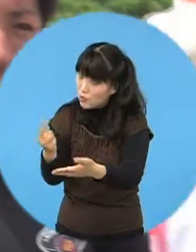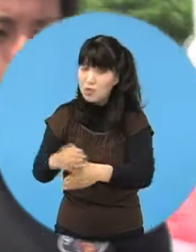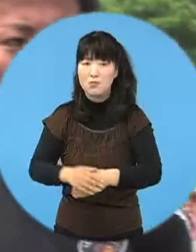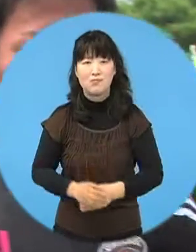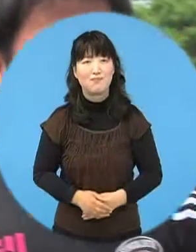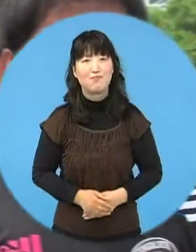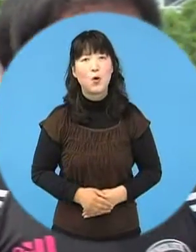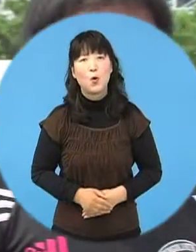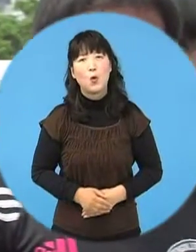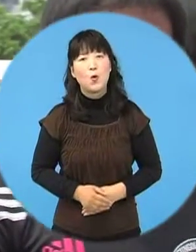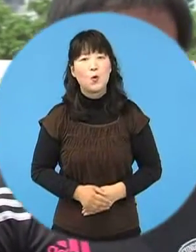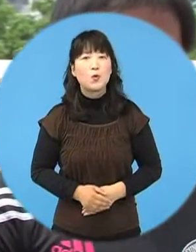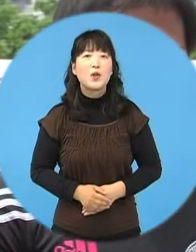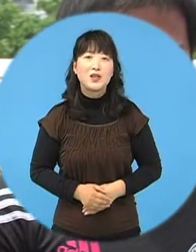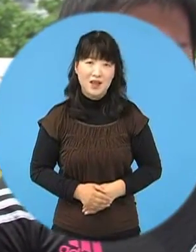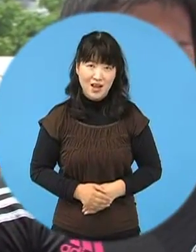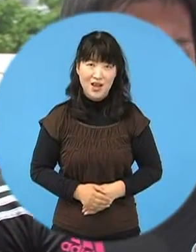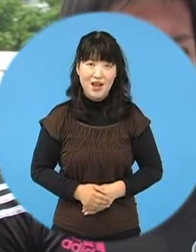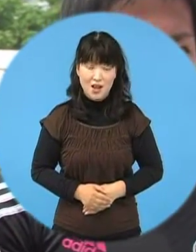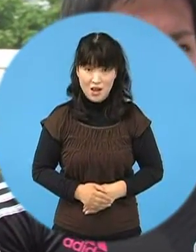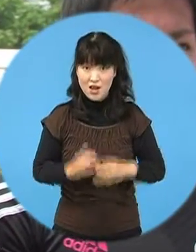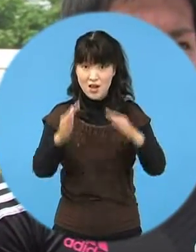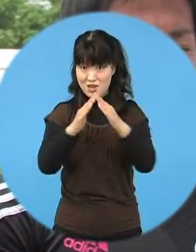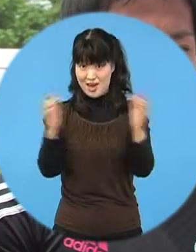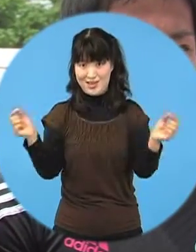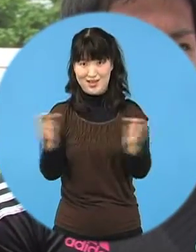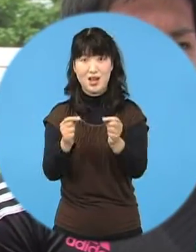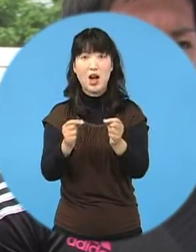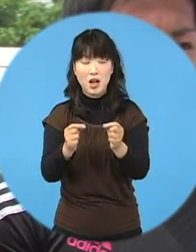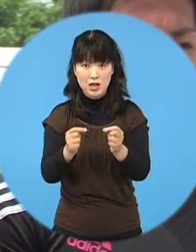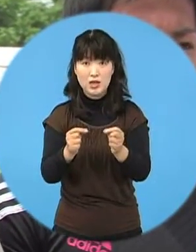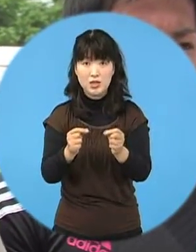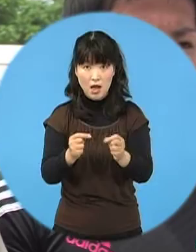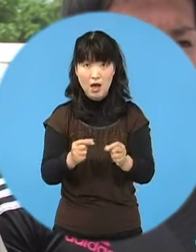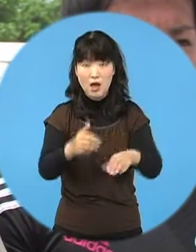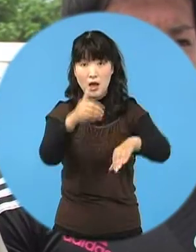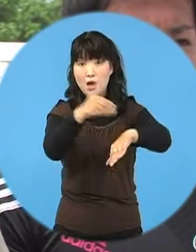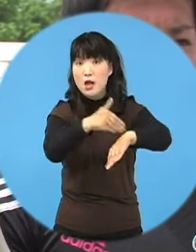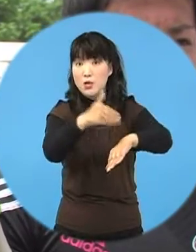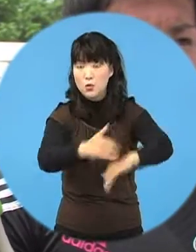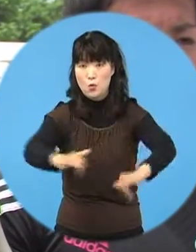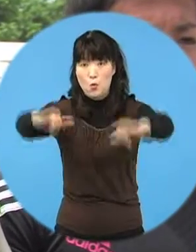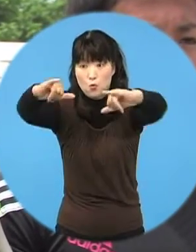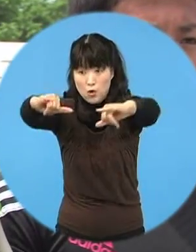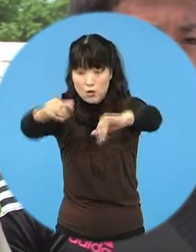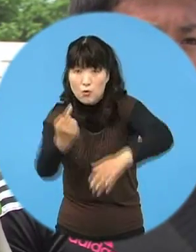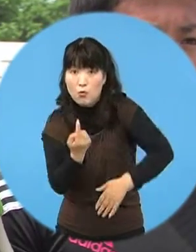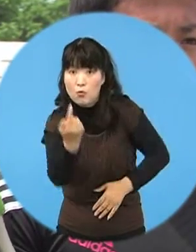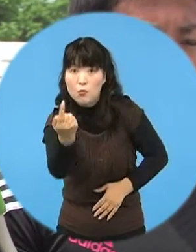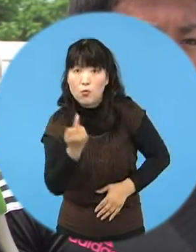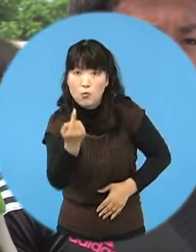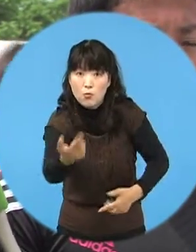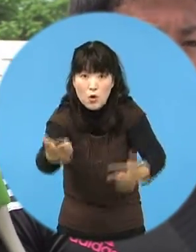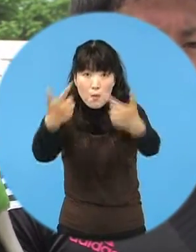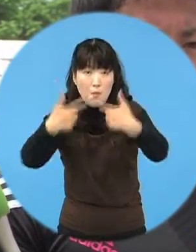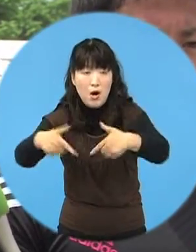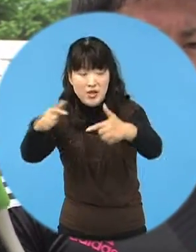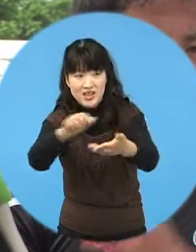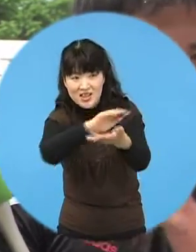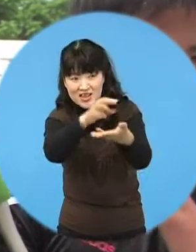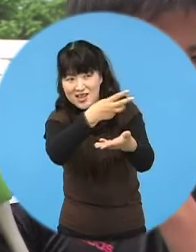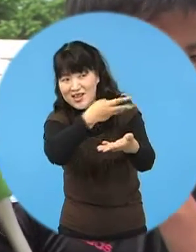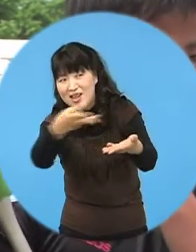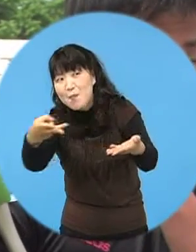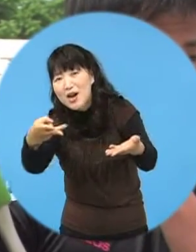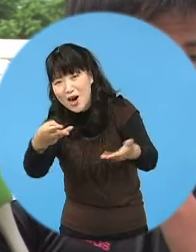ね、住んでるのもこの近くですし、はい、グランド行くのにも毎日通るので、はい、毎日